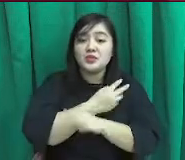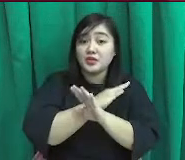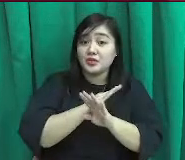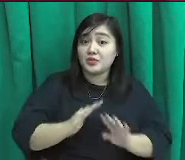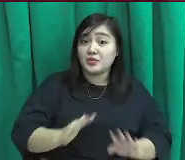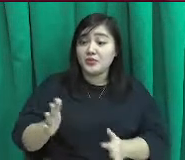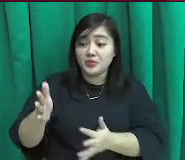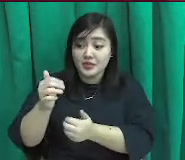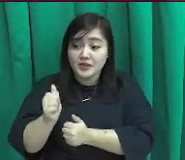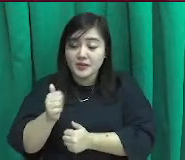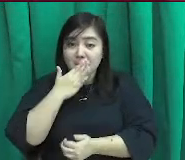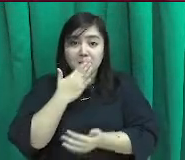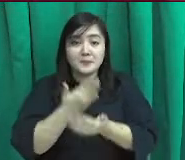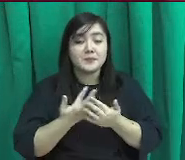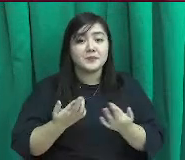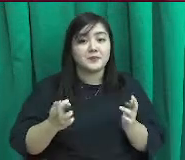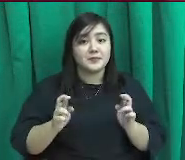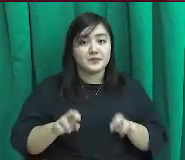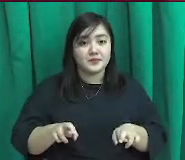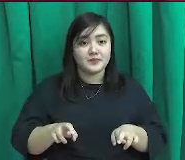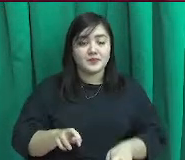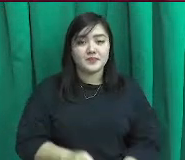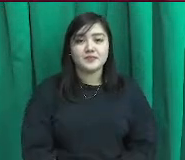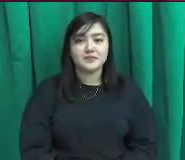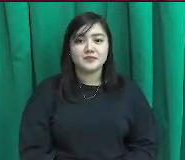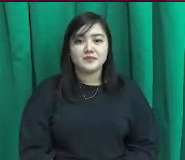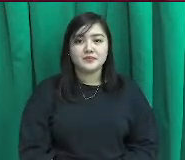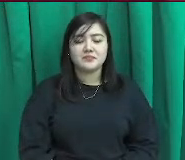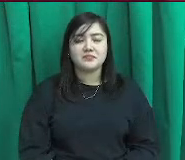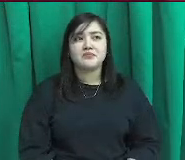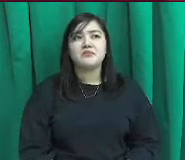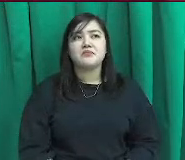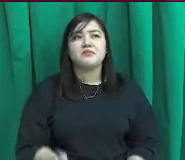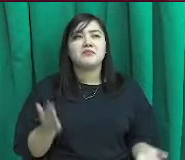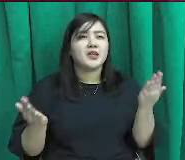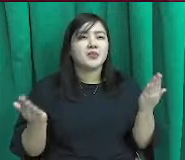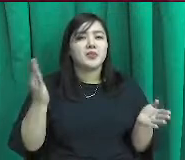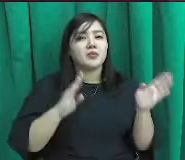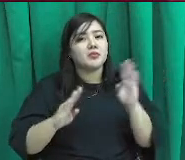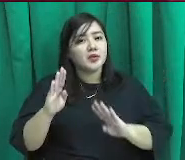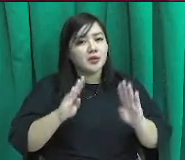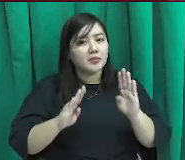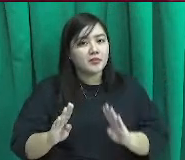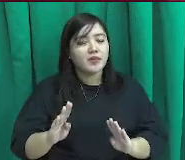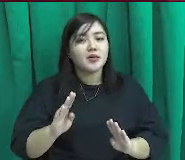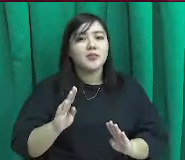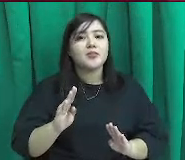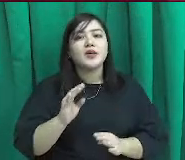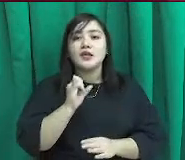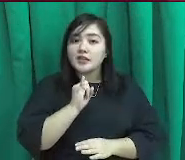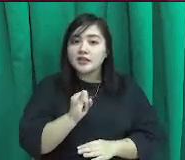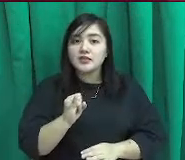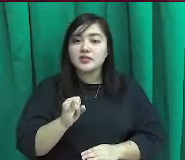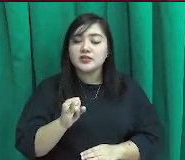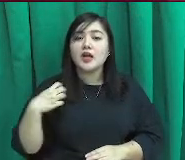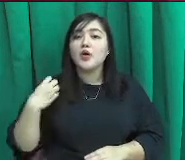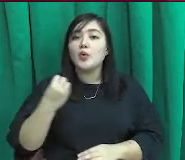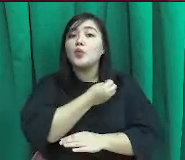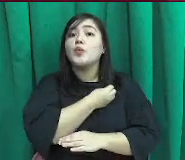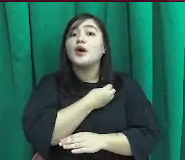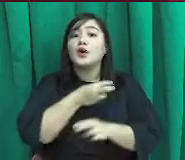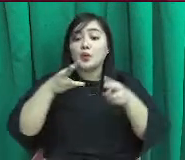may problema tayo sa pag-sow. Baka yung kapamaraanan ng ating pagtatanim ay hindi kapamaraanan ng